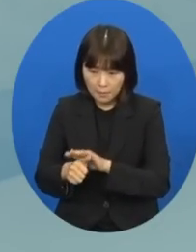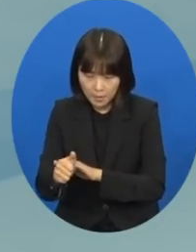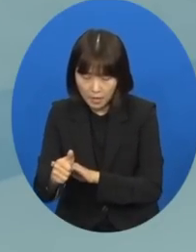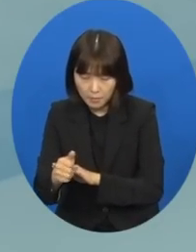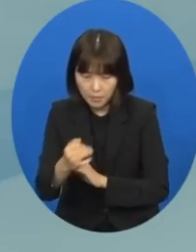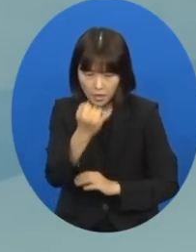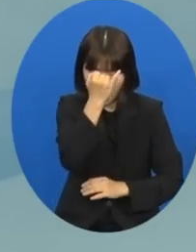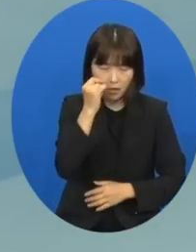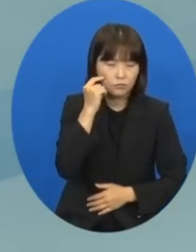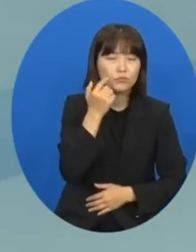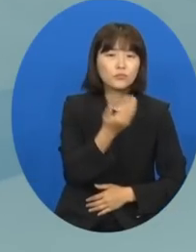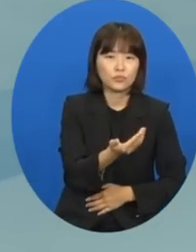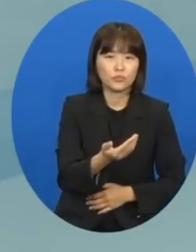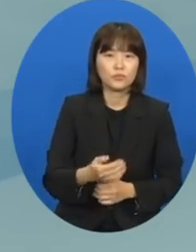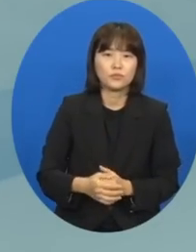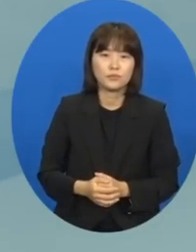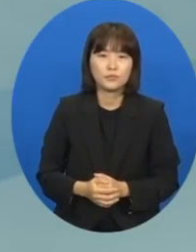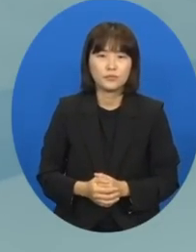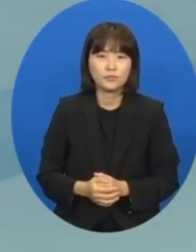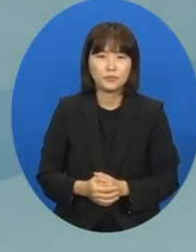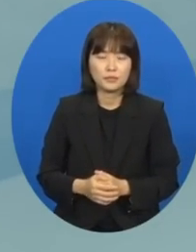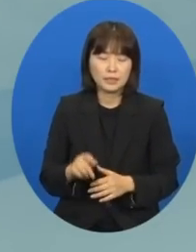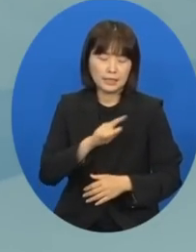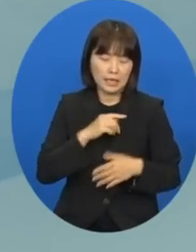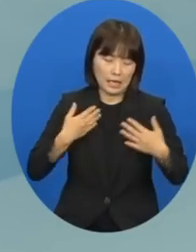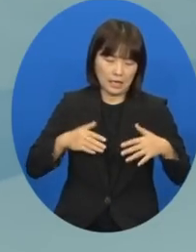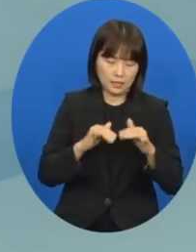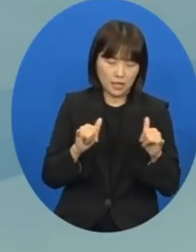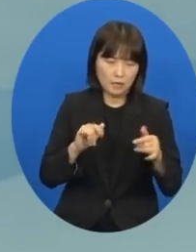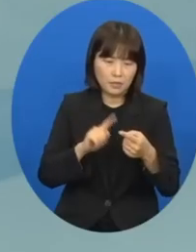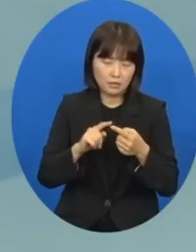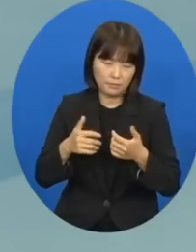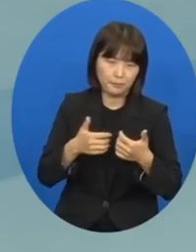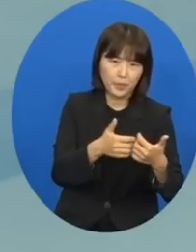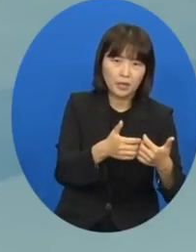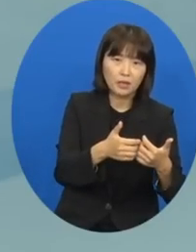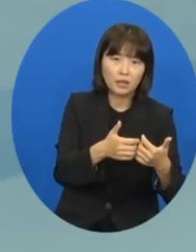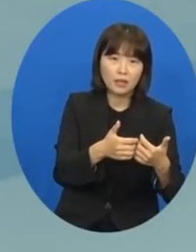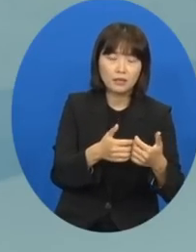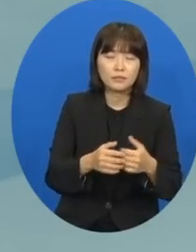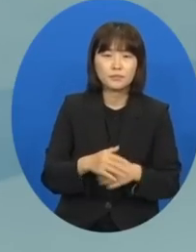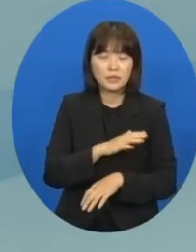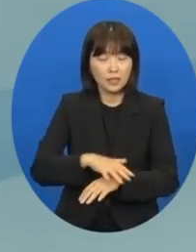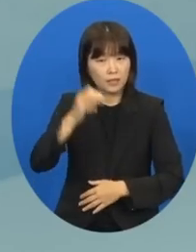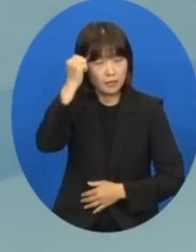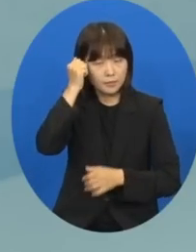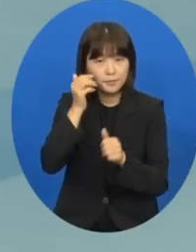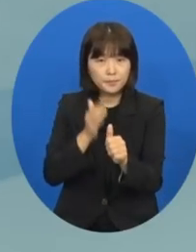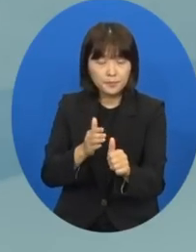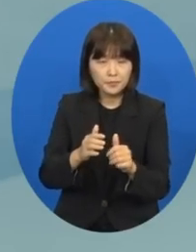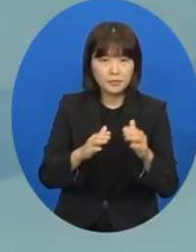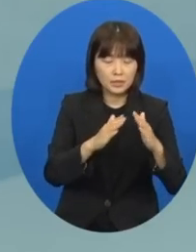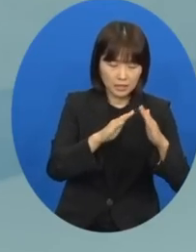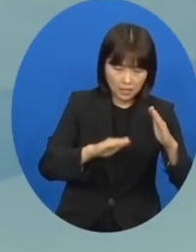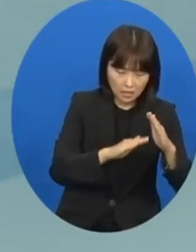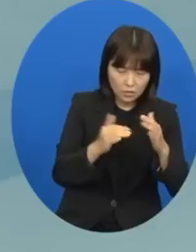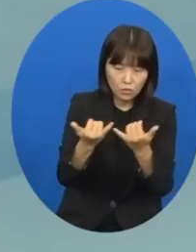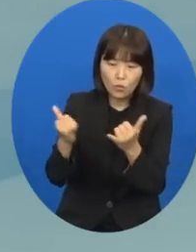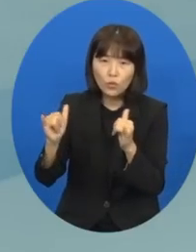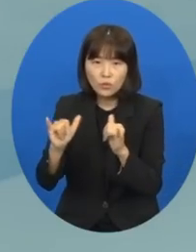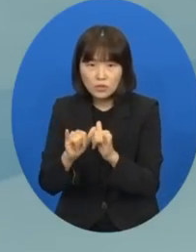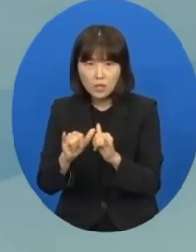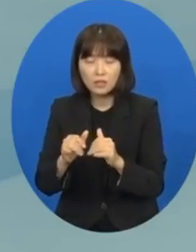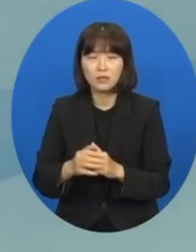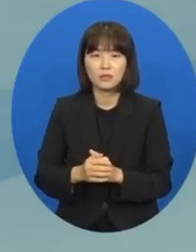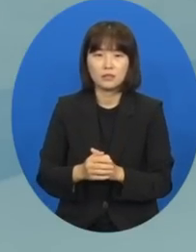사람을 공략을 하는 거예요. 여러분 잘 기억하세요. 가정이든 공동체든 사탄은요 물론 머리를